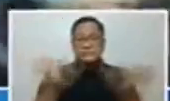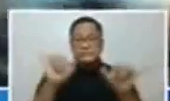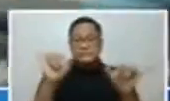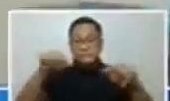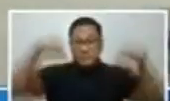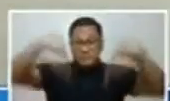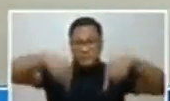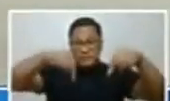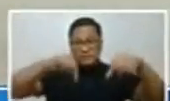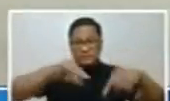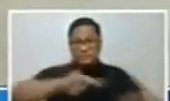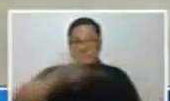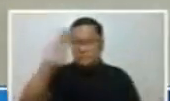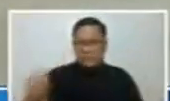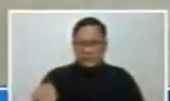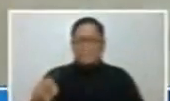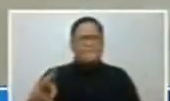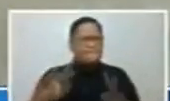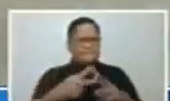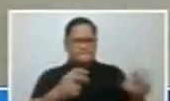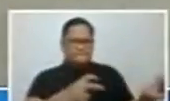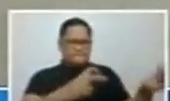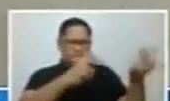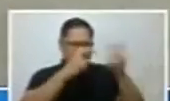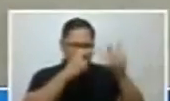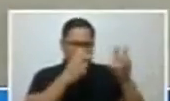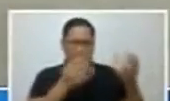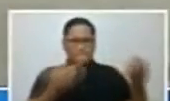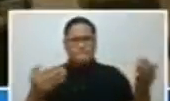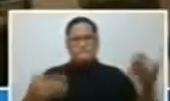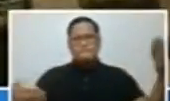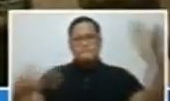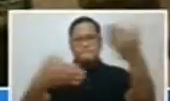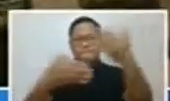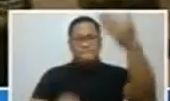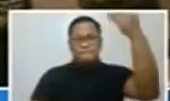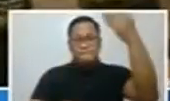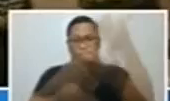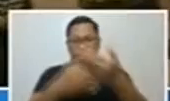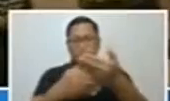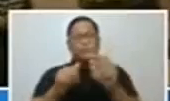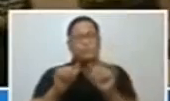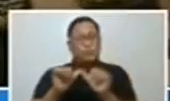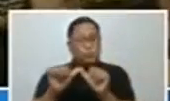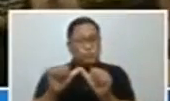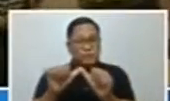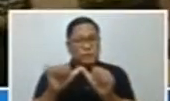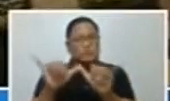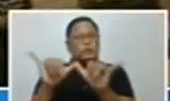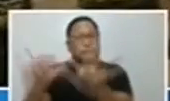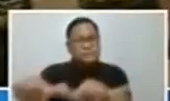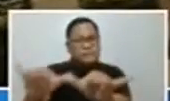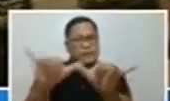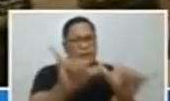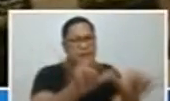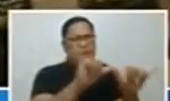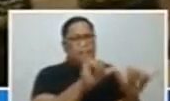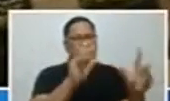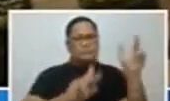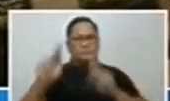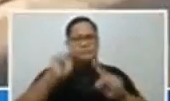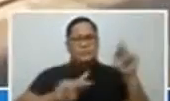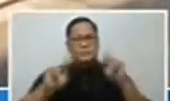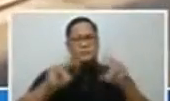essential errands, bibili ng pagkain, kamot, emergency. At kailangan din ang additional health workers, no,